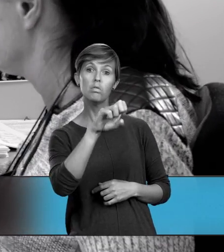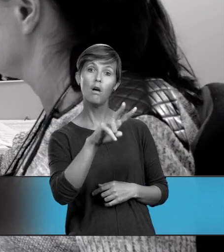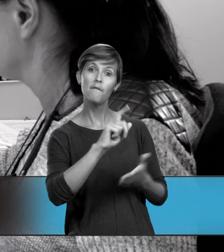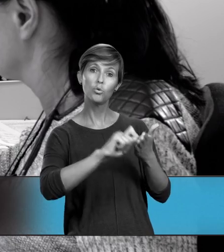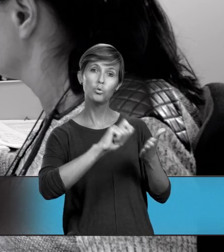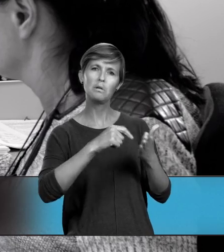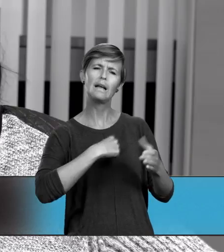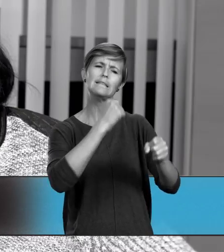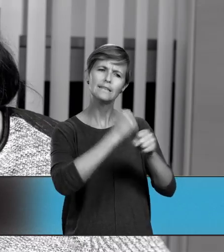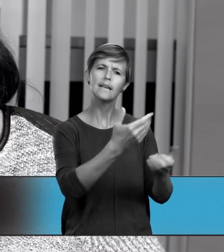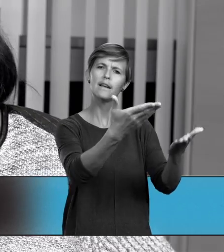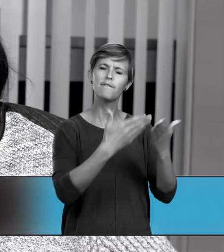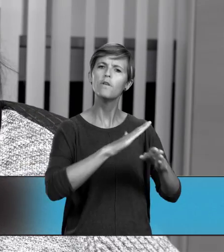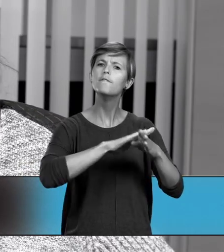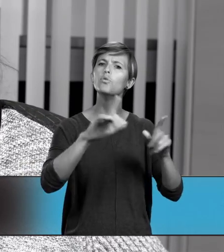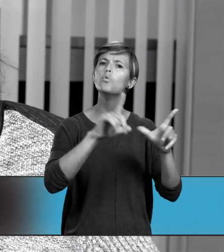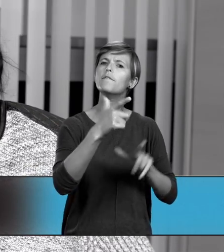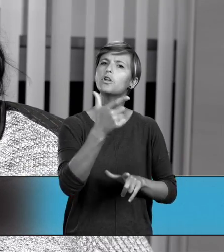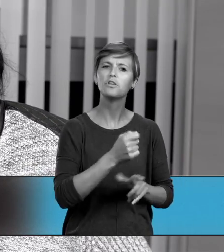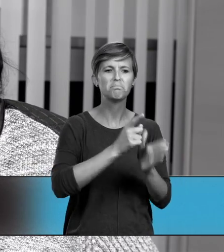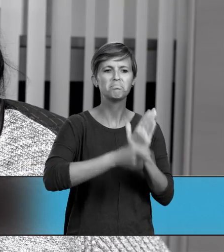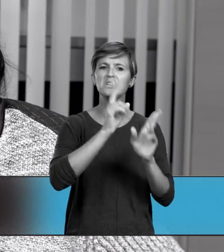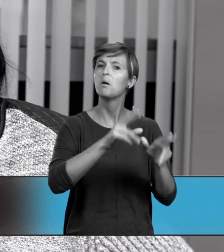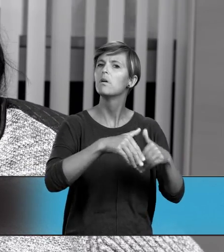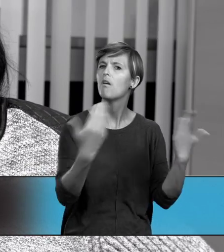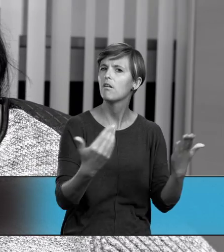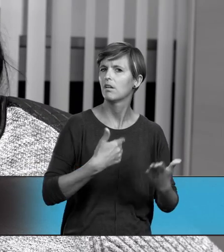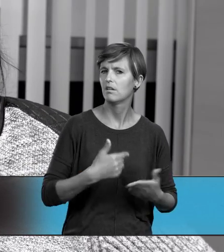sikker på at jeg kunne fått en full uføretrygd nesten på dagen.